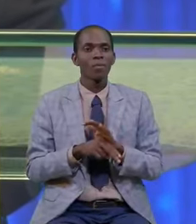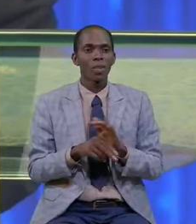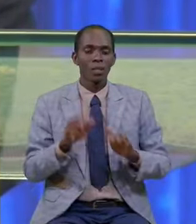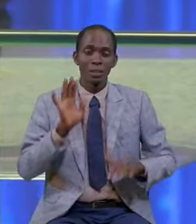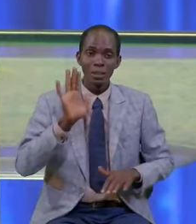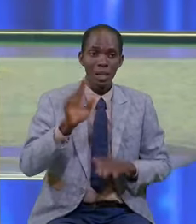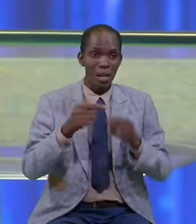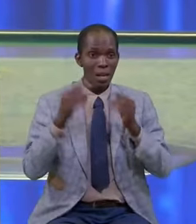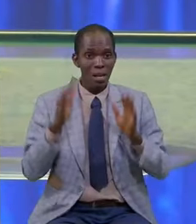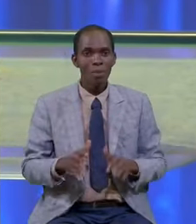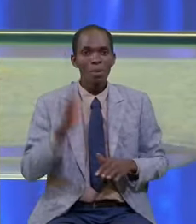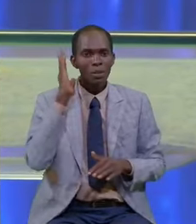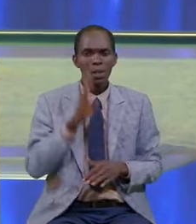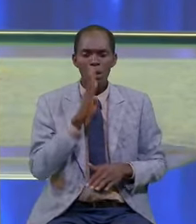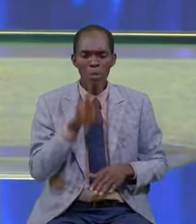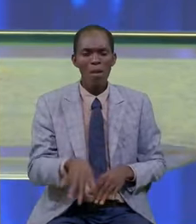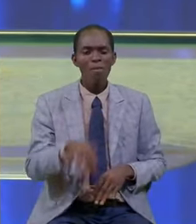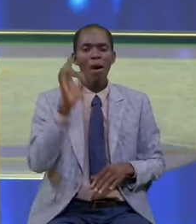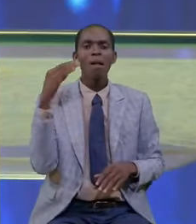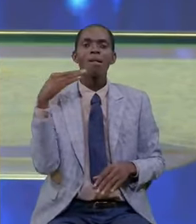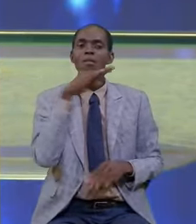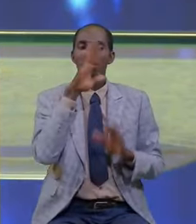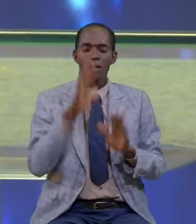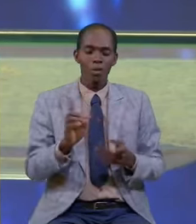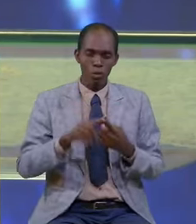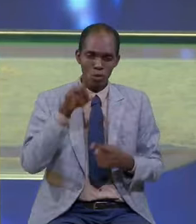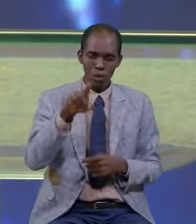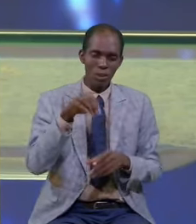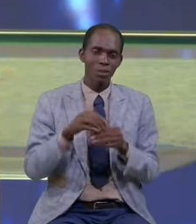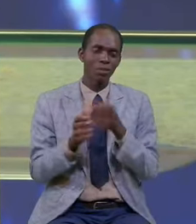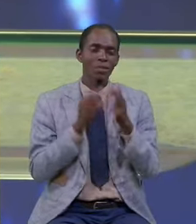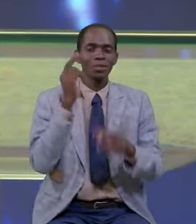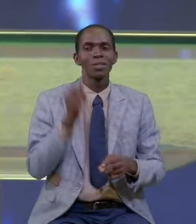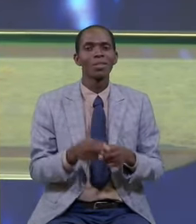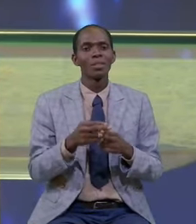ennemis feront défaut devant toi. Amen.